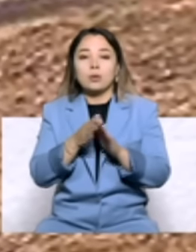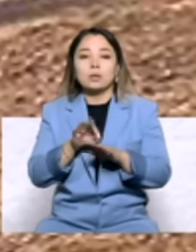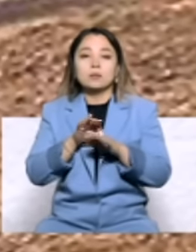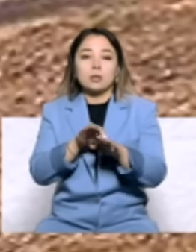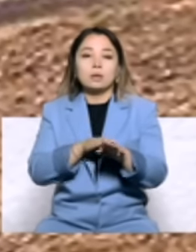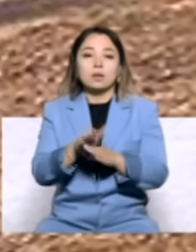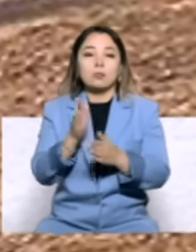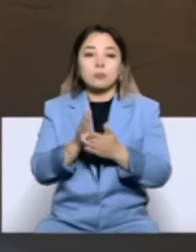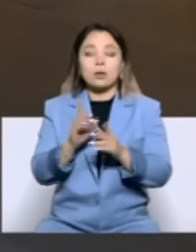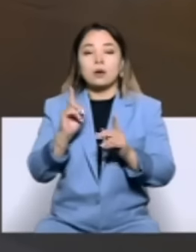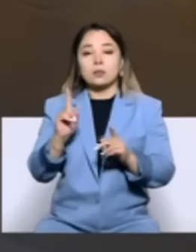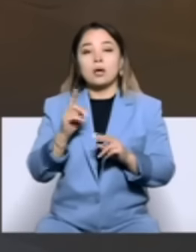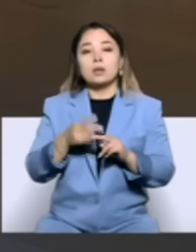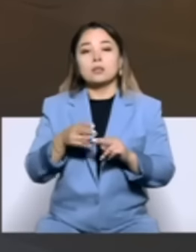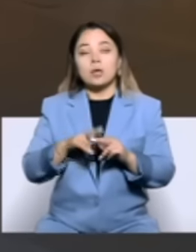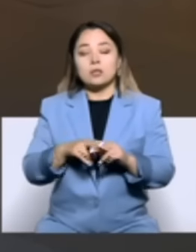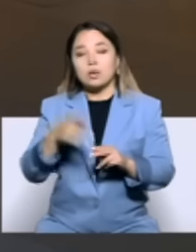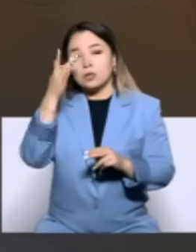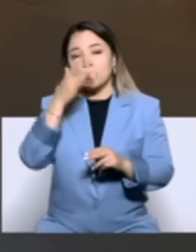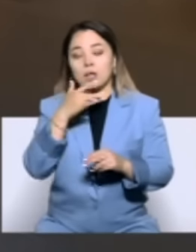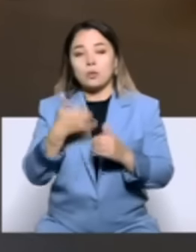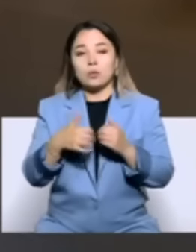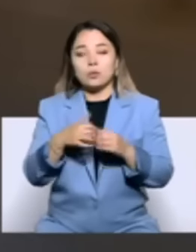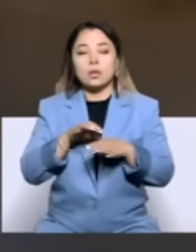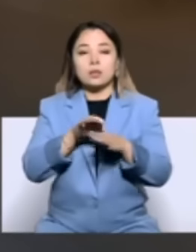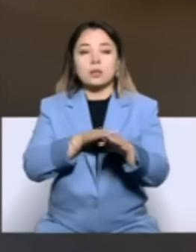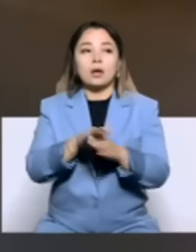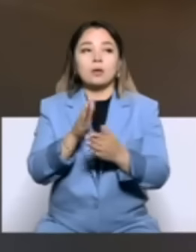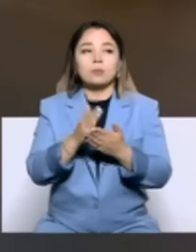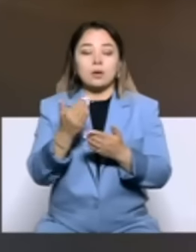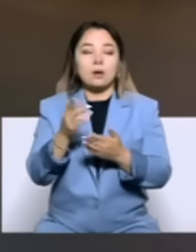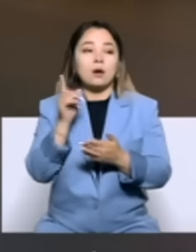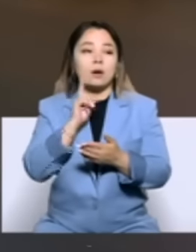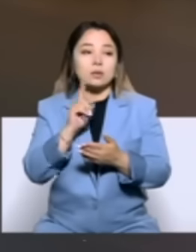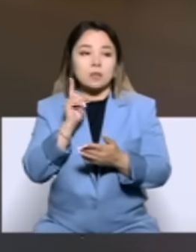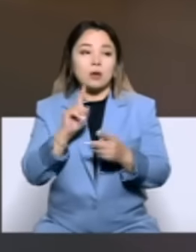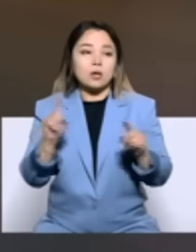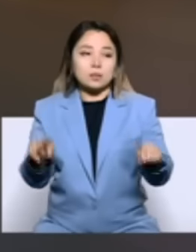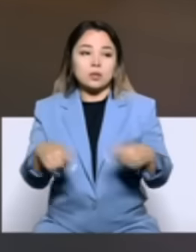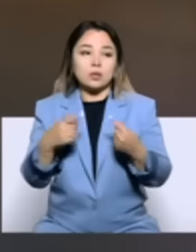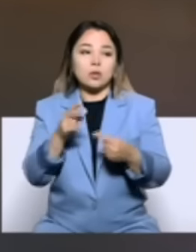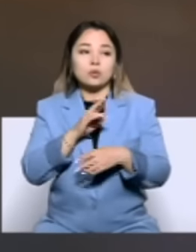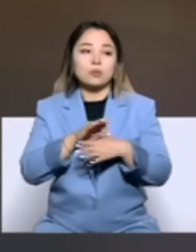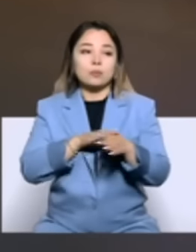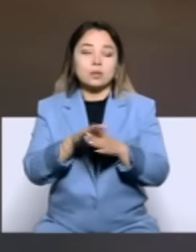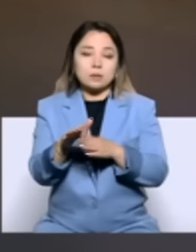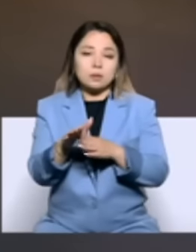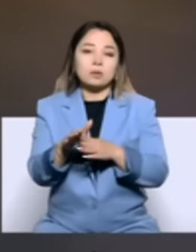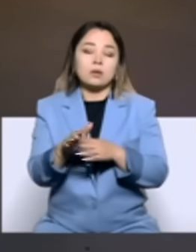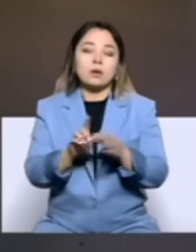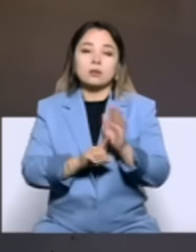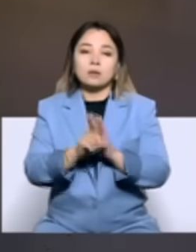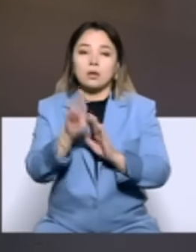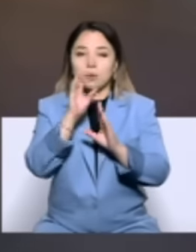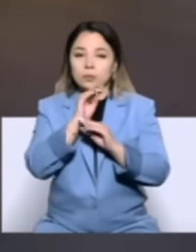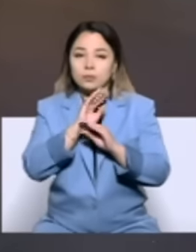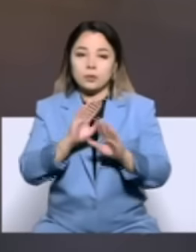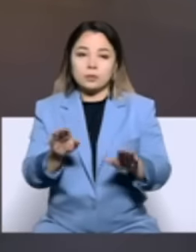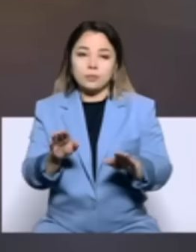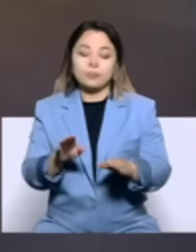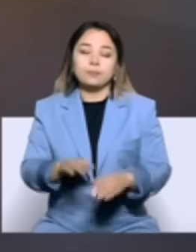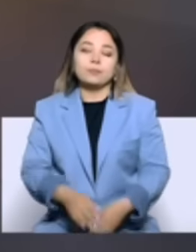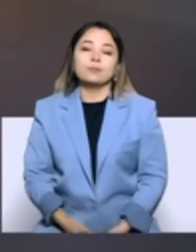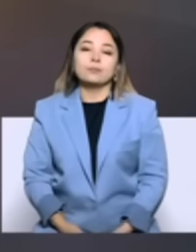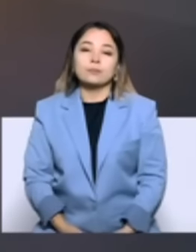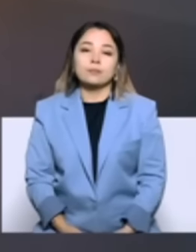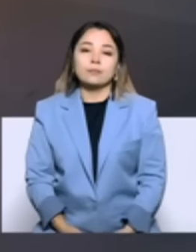жасалды. Алайда жаз ортасына жетіп қалып, әлі қалпына келтіру жұмыстары басталған жоқ.